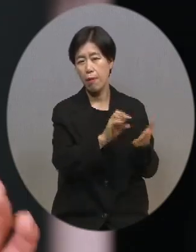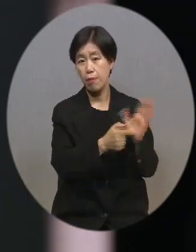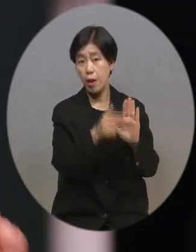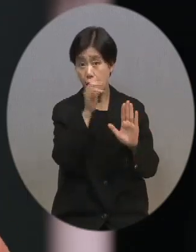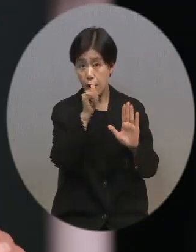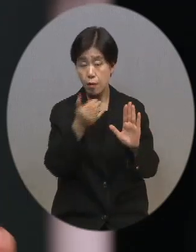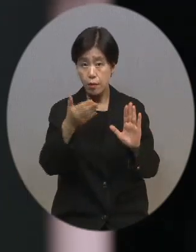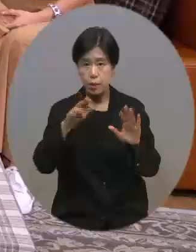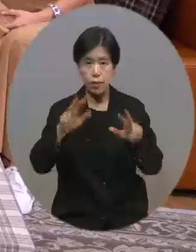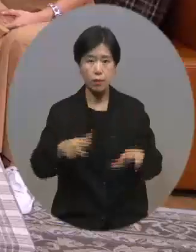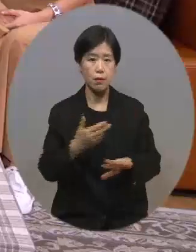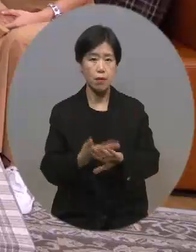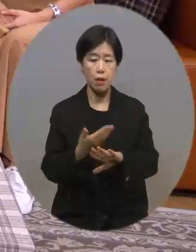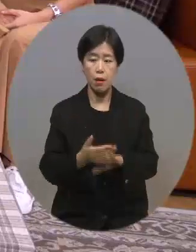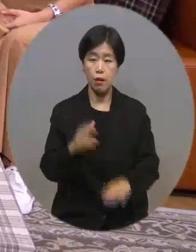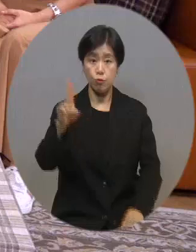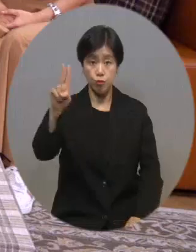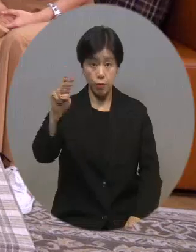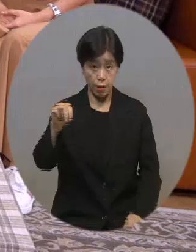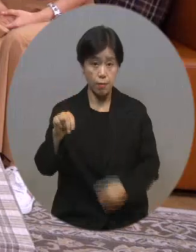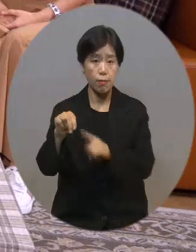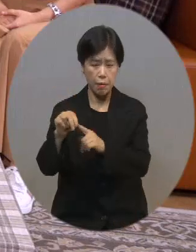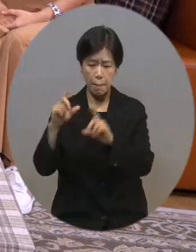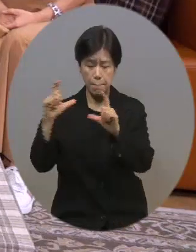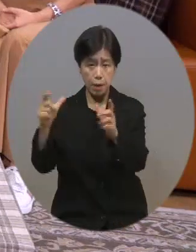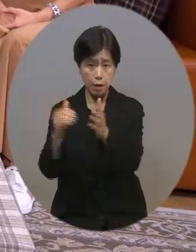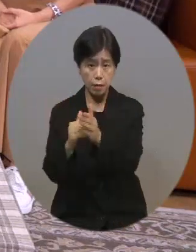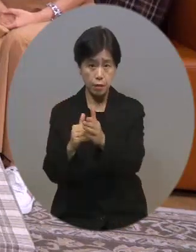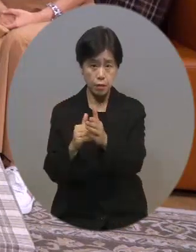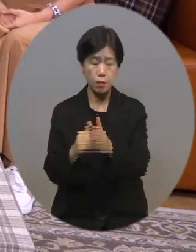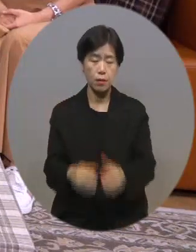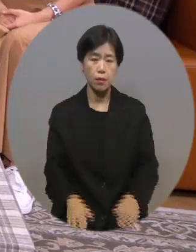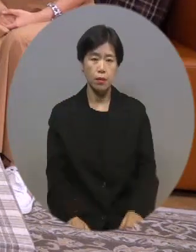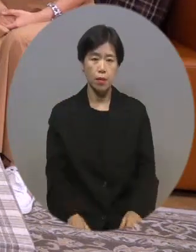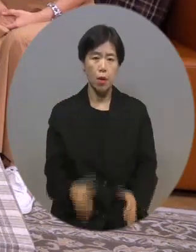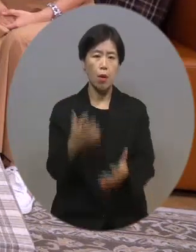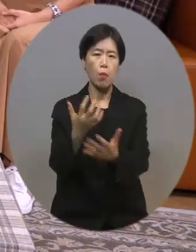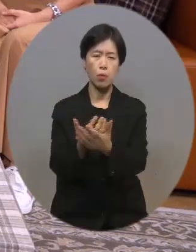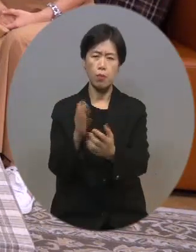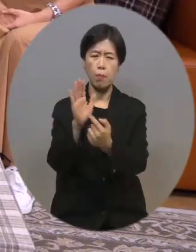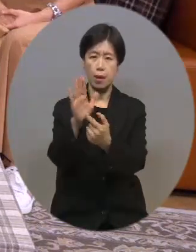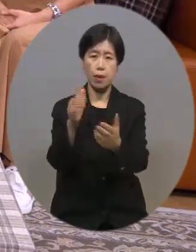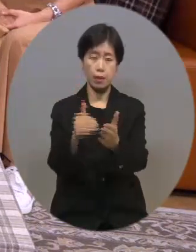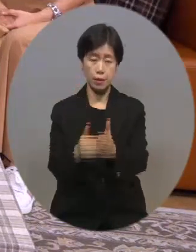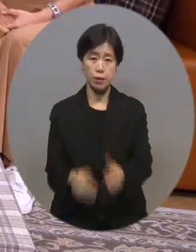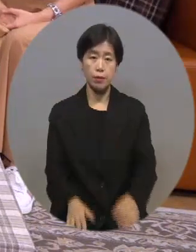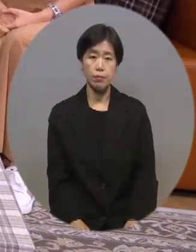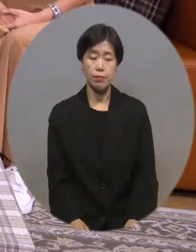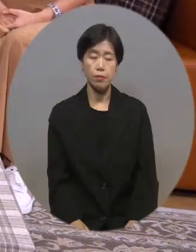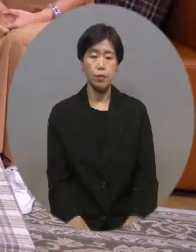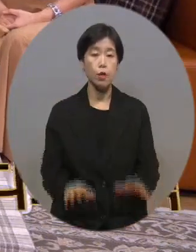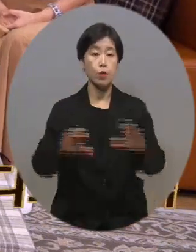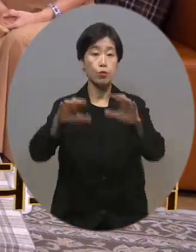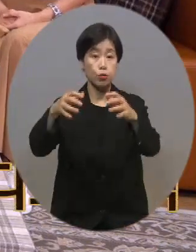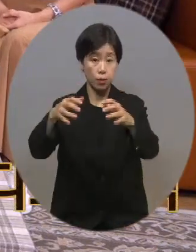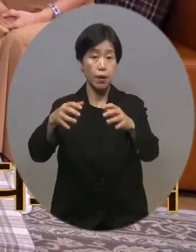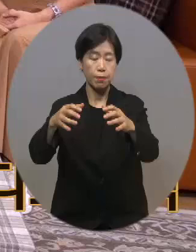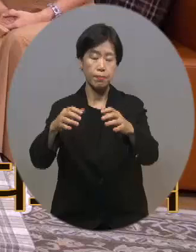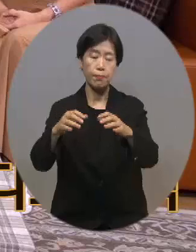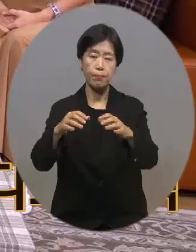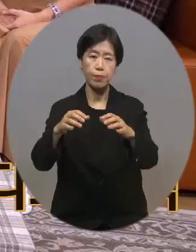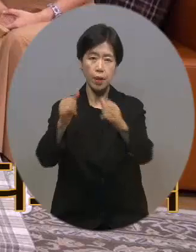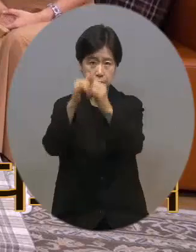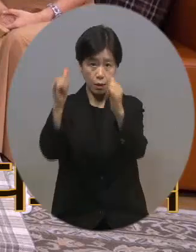이제는 유엔에서 누구도 부인할 수 없는 이 보고서를 발간을 하게 되면서 국제사회에서는